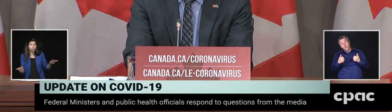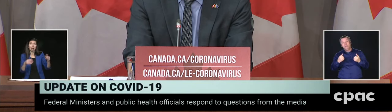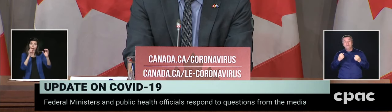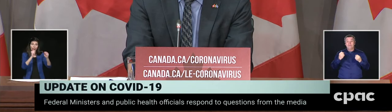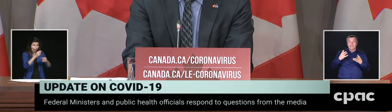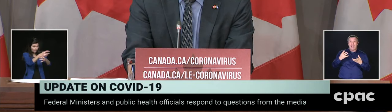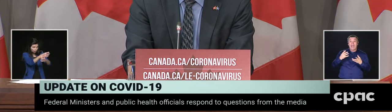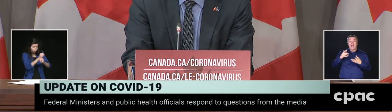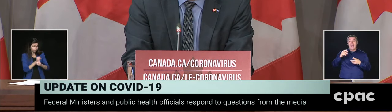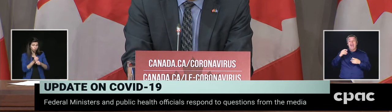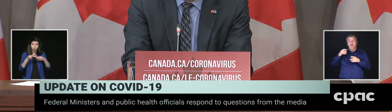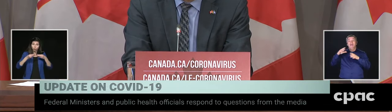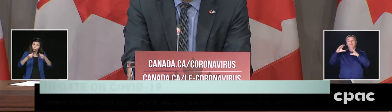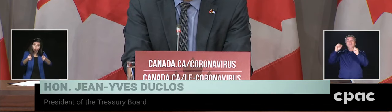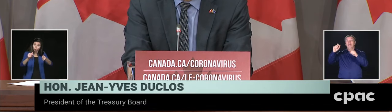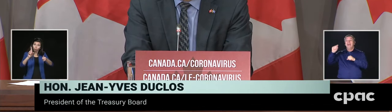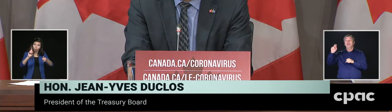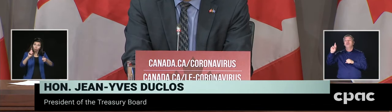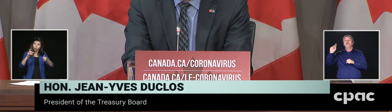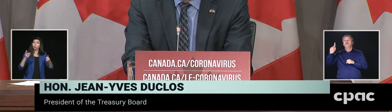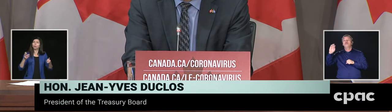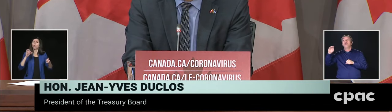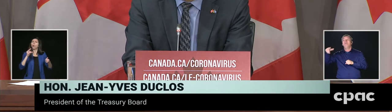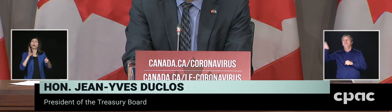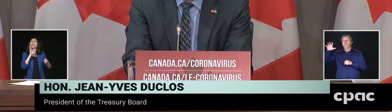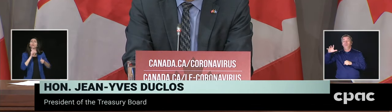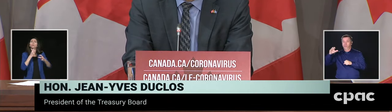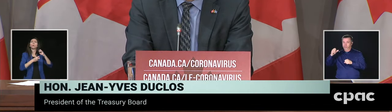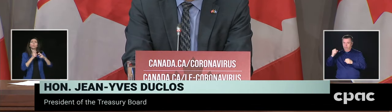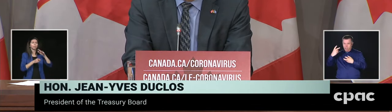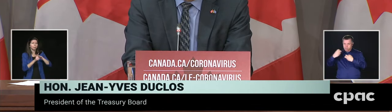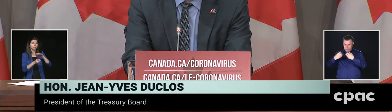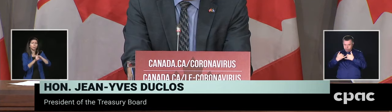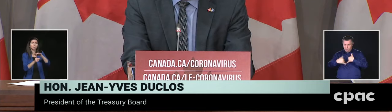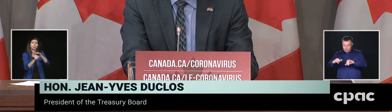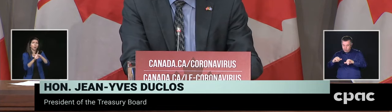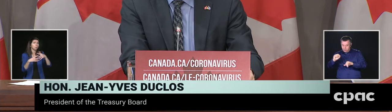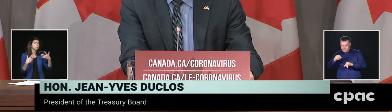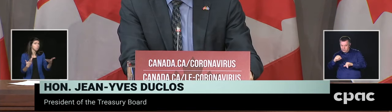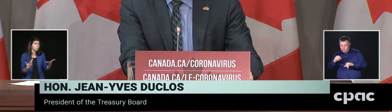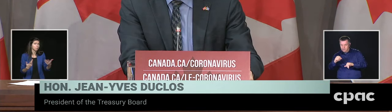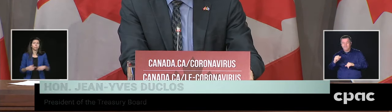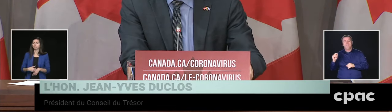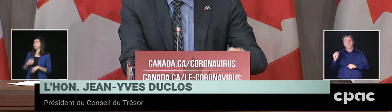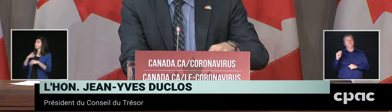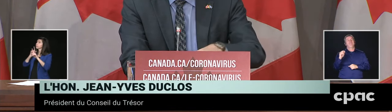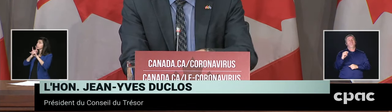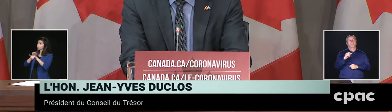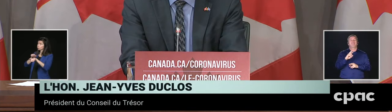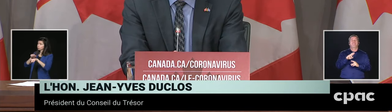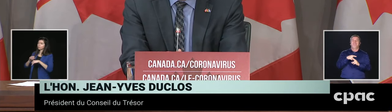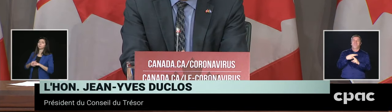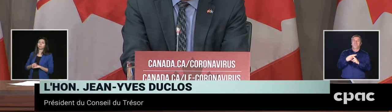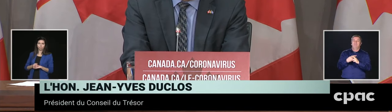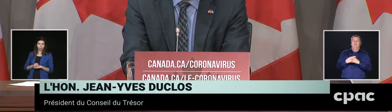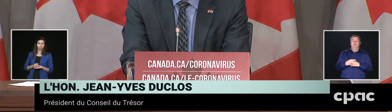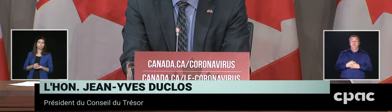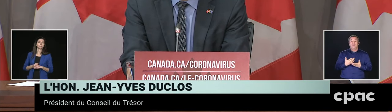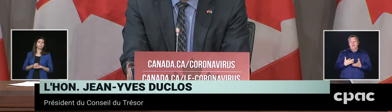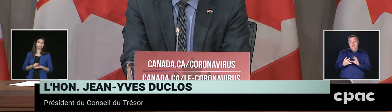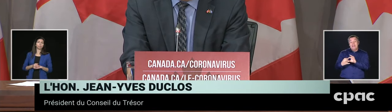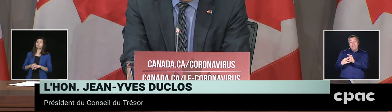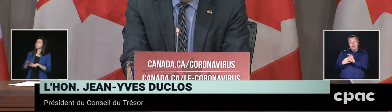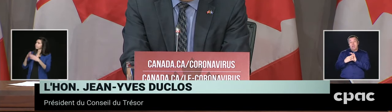Bon, comme vous le soulignez, Philippe Vincent, la, la relation avec les voisins américains